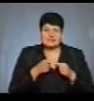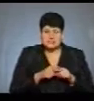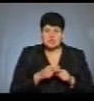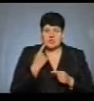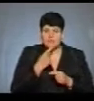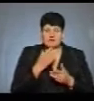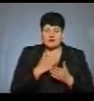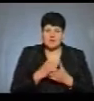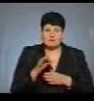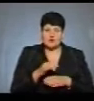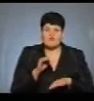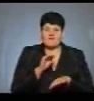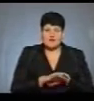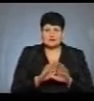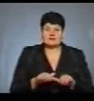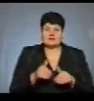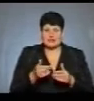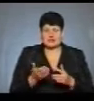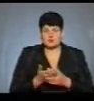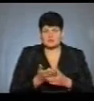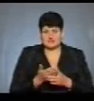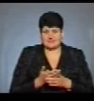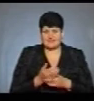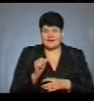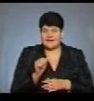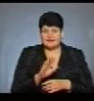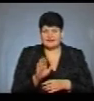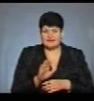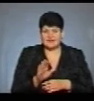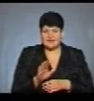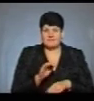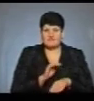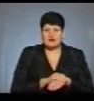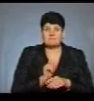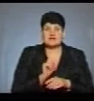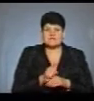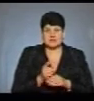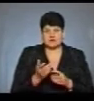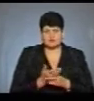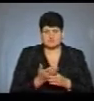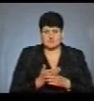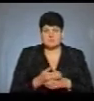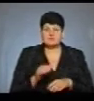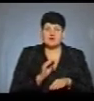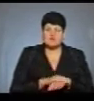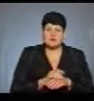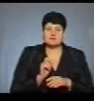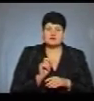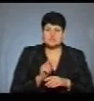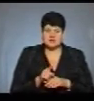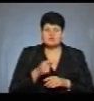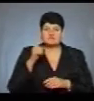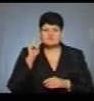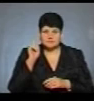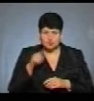про саме факт надання субсидії. Ну, не факт призначення субсидії. Факт призначення вже